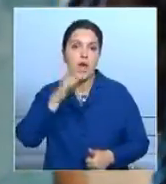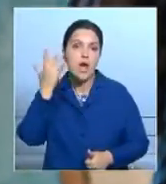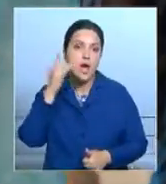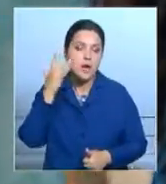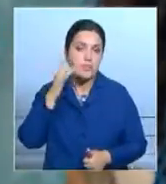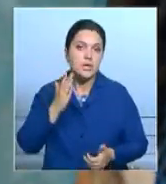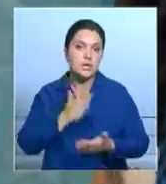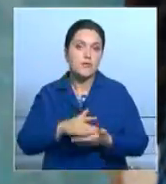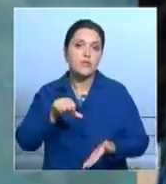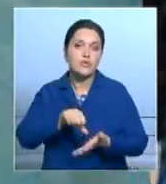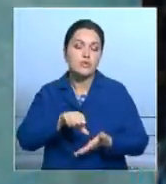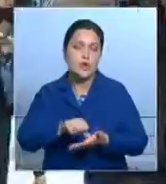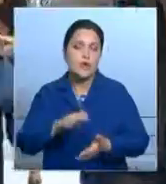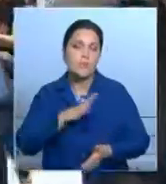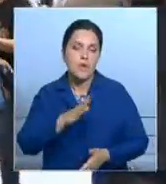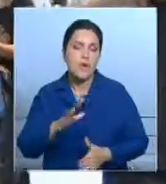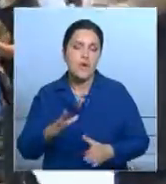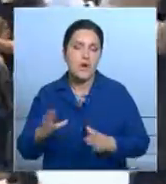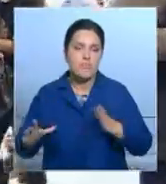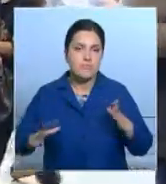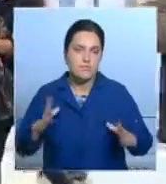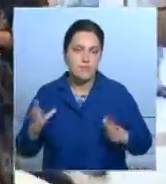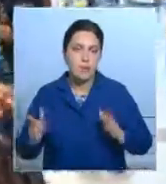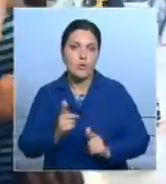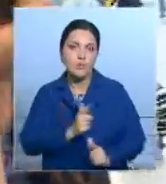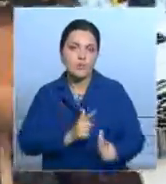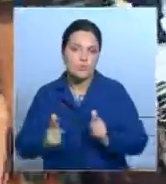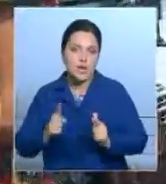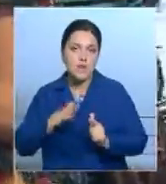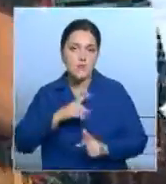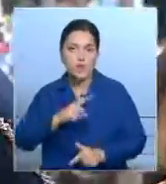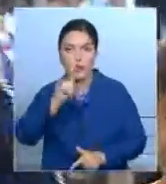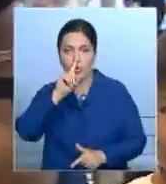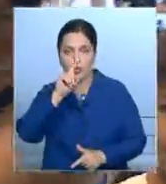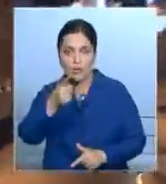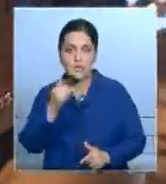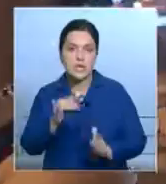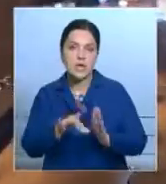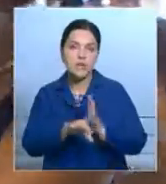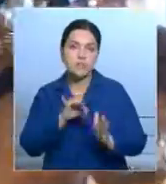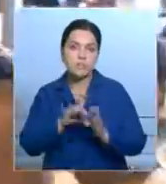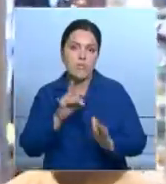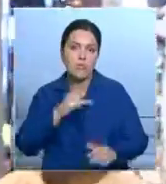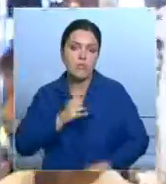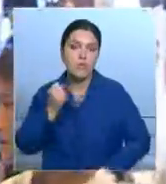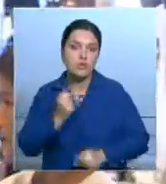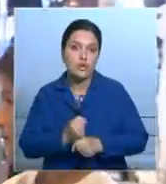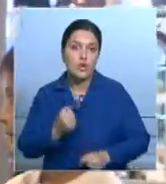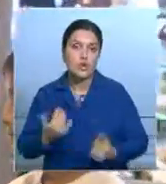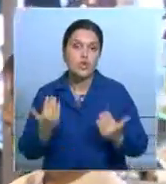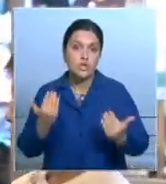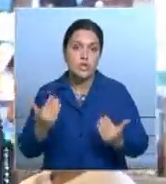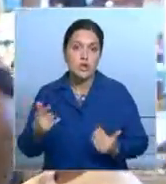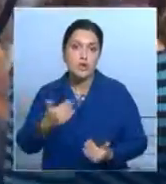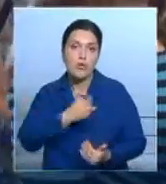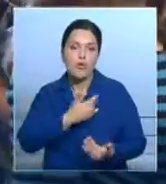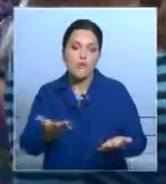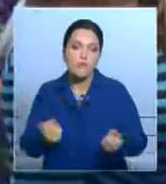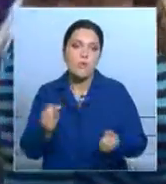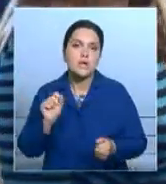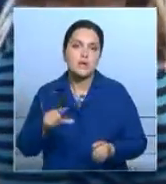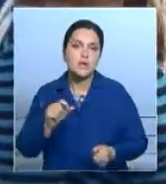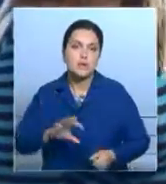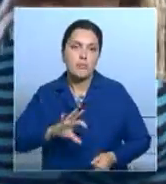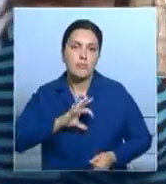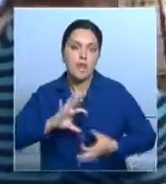Северной Америки. Все участники усиленного готовились к конкурсу в течение года и прошли жесткий отбор. Теперь в планах многих стать обладателями